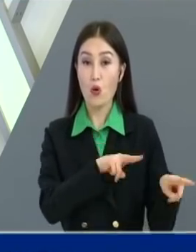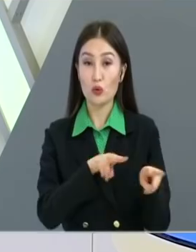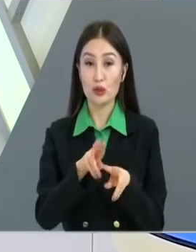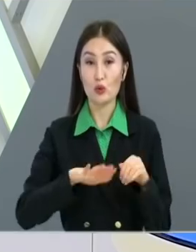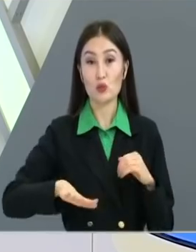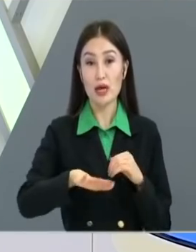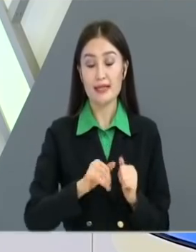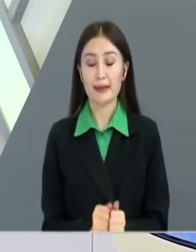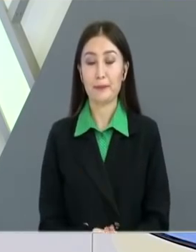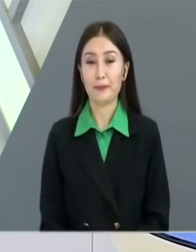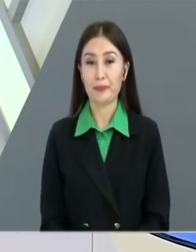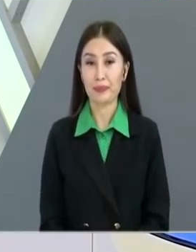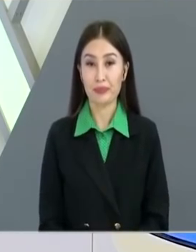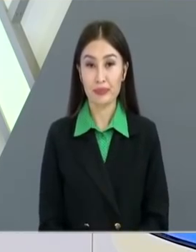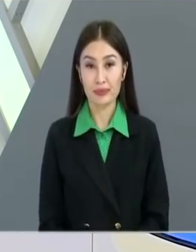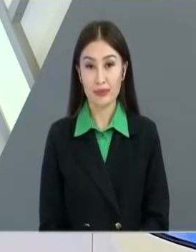участкам.